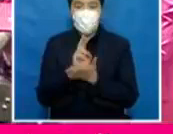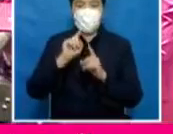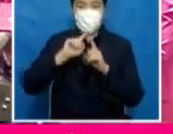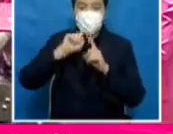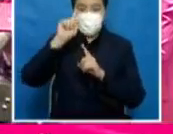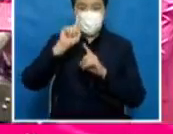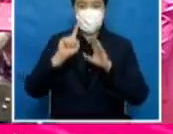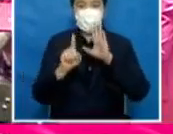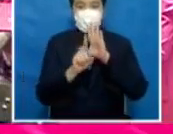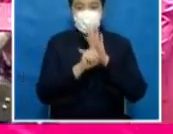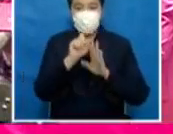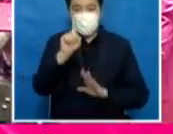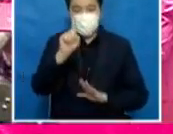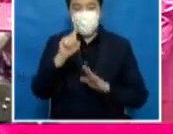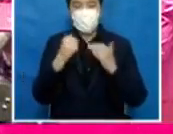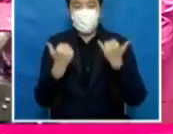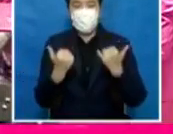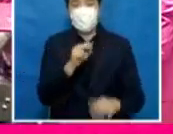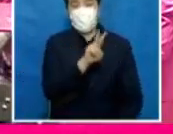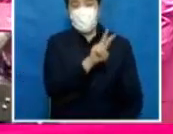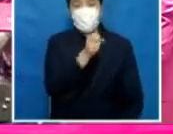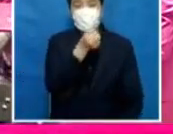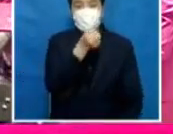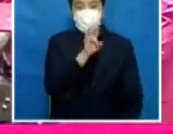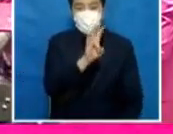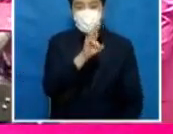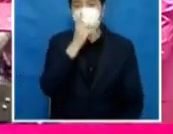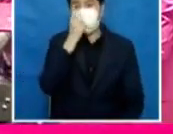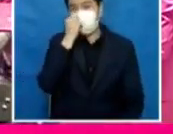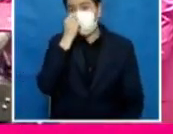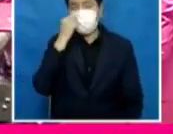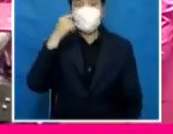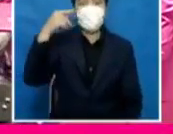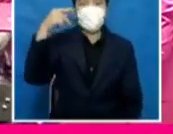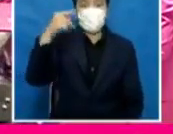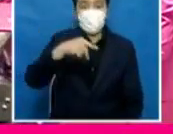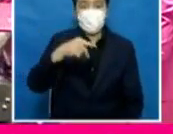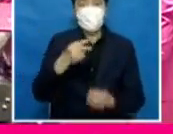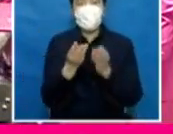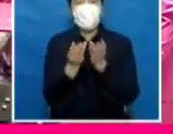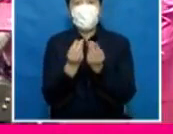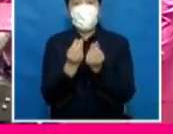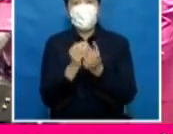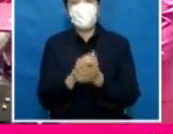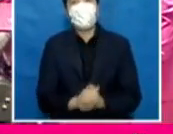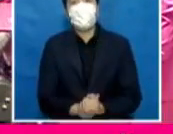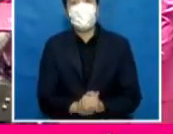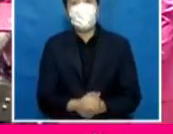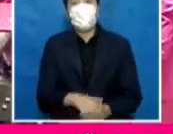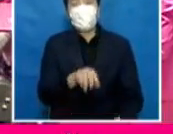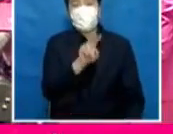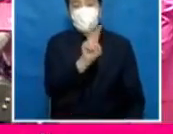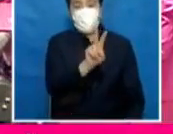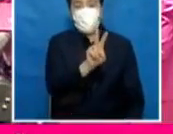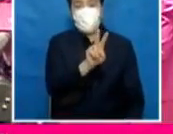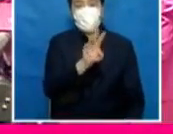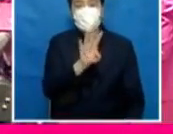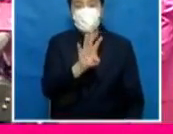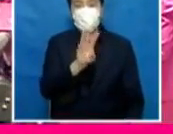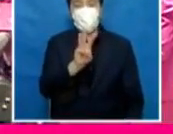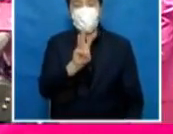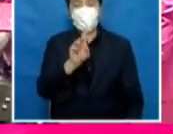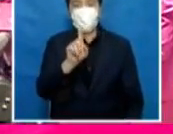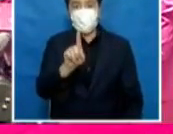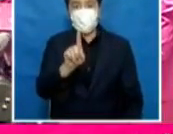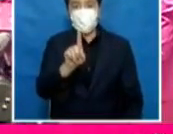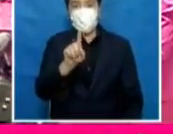ครั้งงวดที่217หมวดอักษร P เลขที่ออก2 4 6